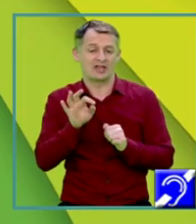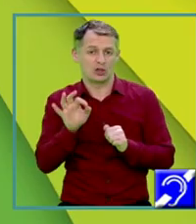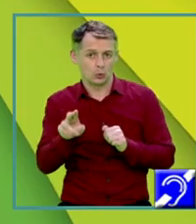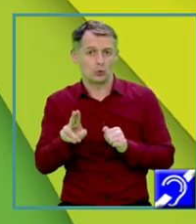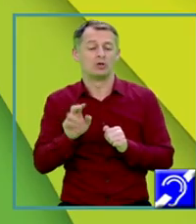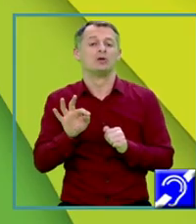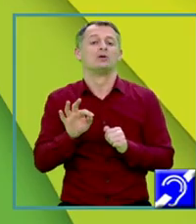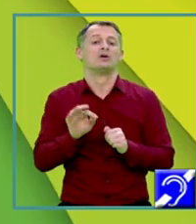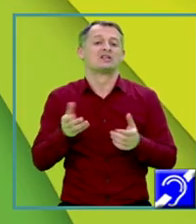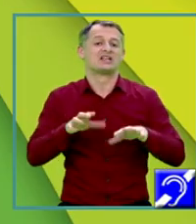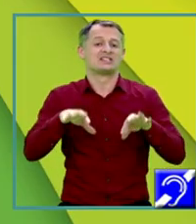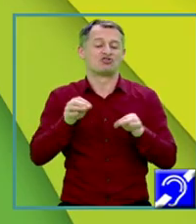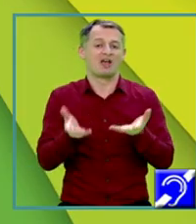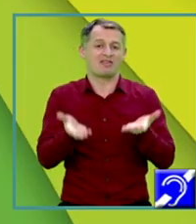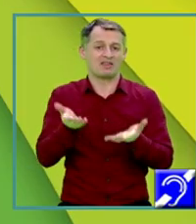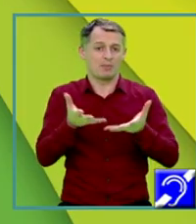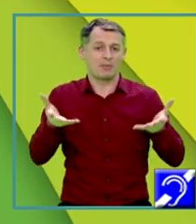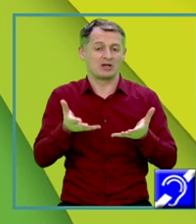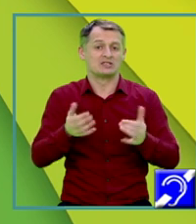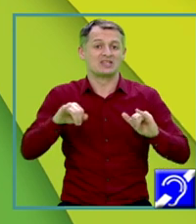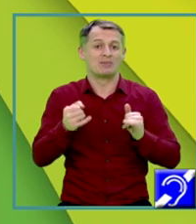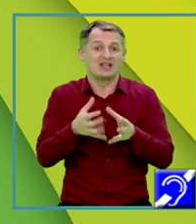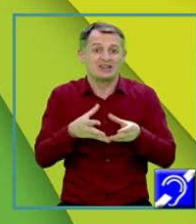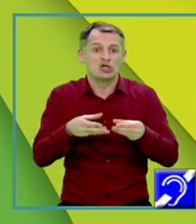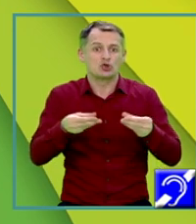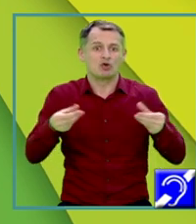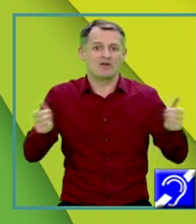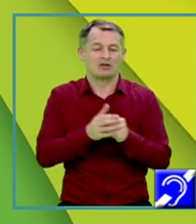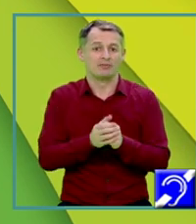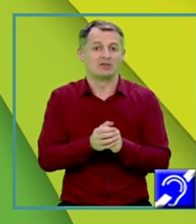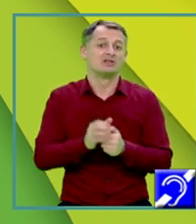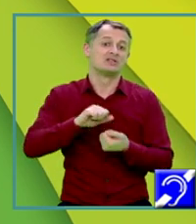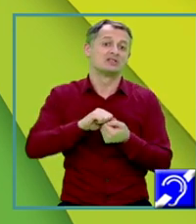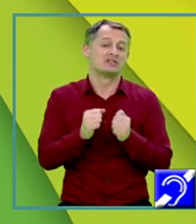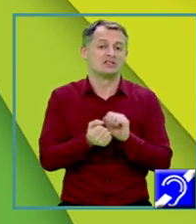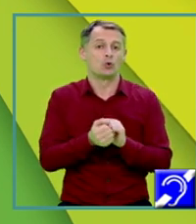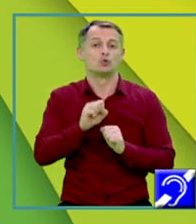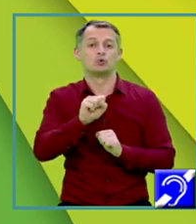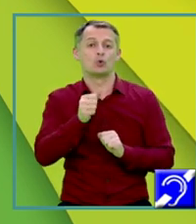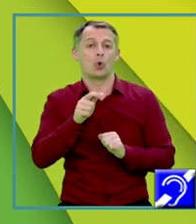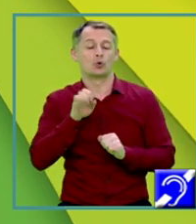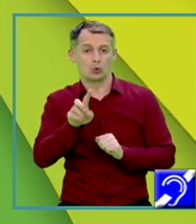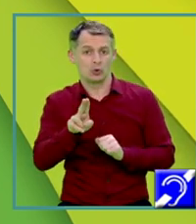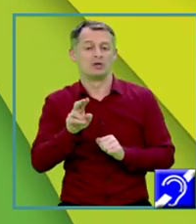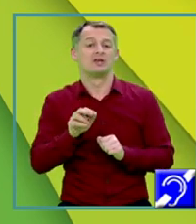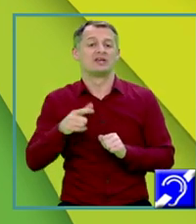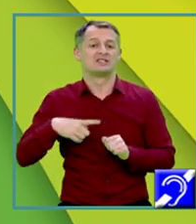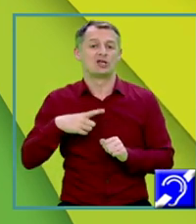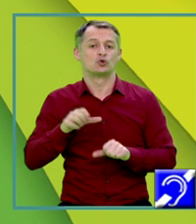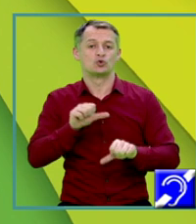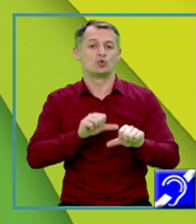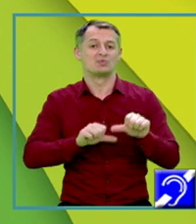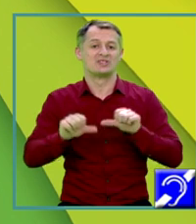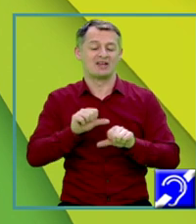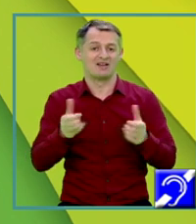cantitate mai mare și în care are loc dizolvarea, iar dizolvatul sau solutul este substanța care se găsește